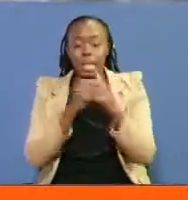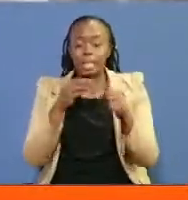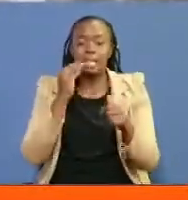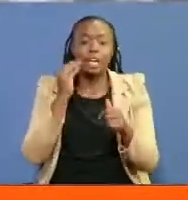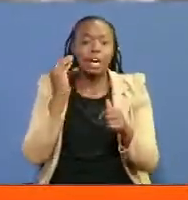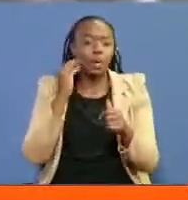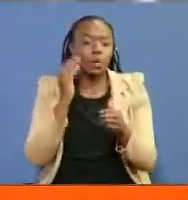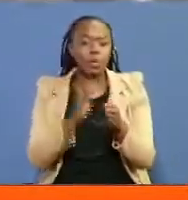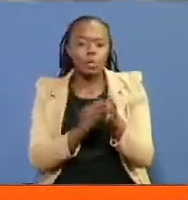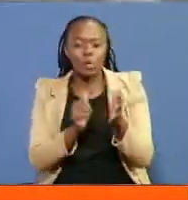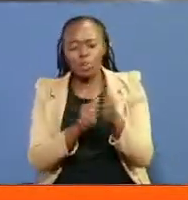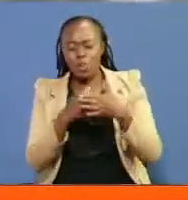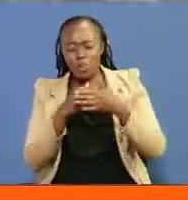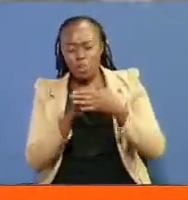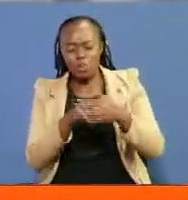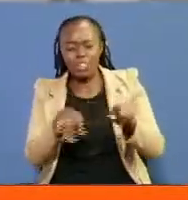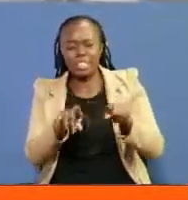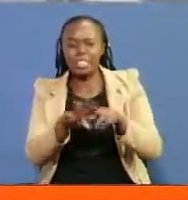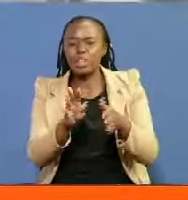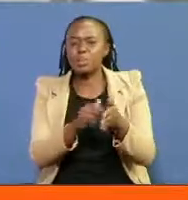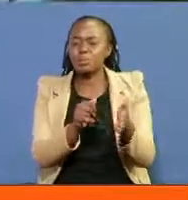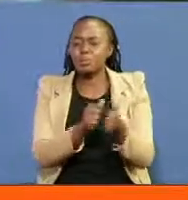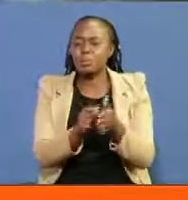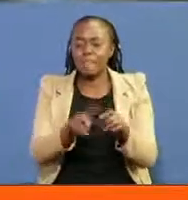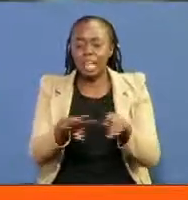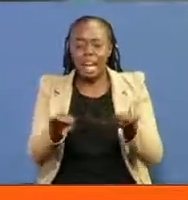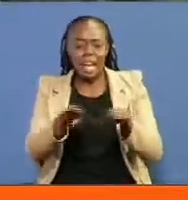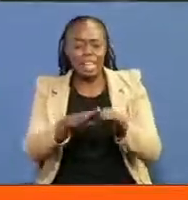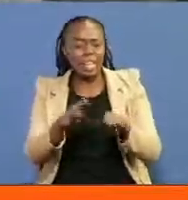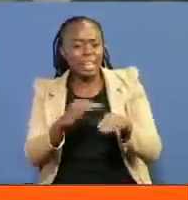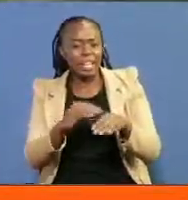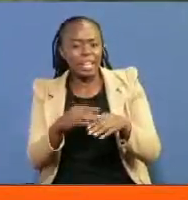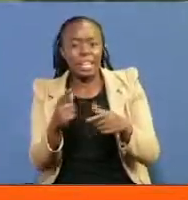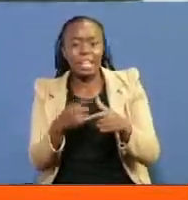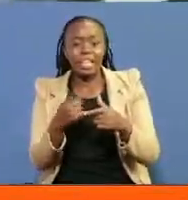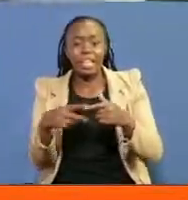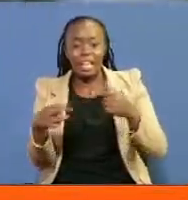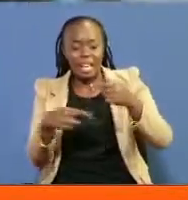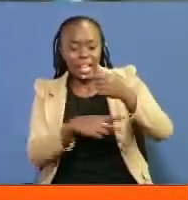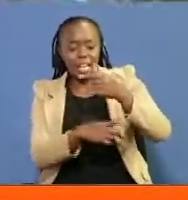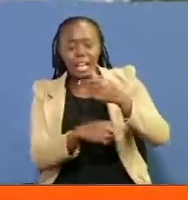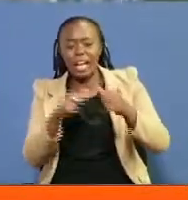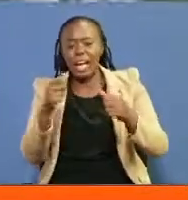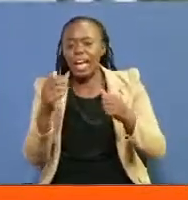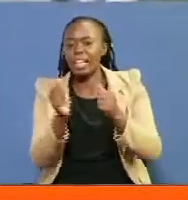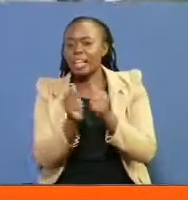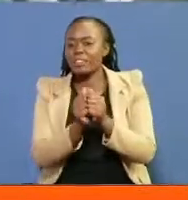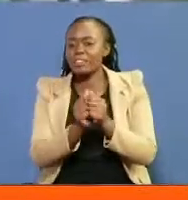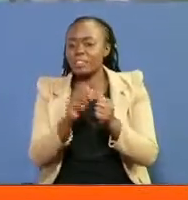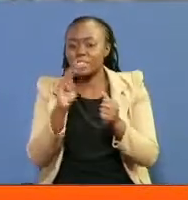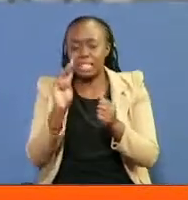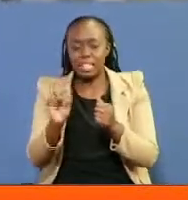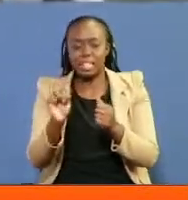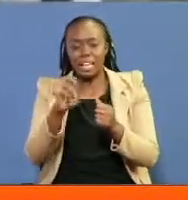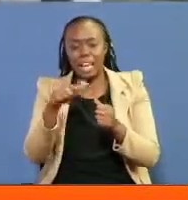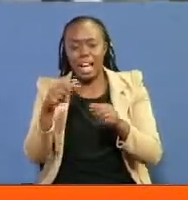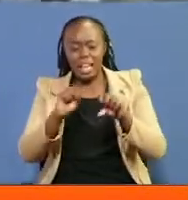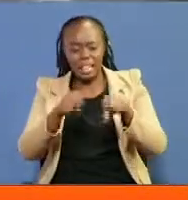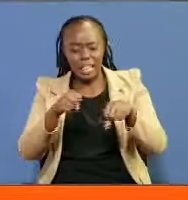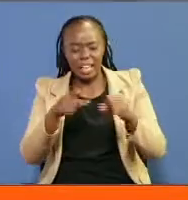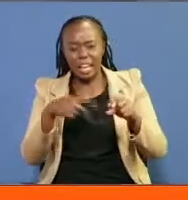fujo na kuvunja mlango kisha wakamwibia takriban shilingi 1050, pikipiki na